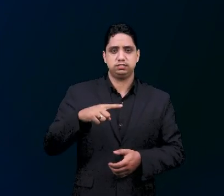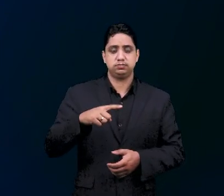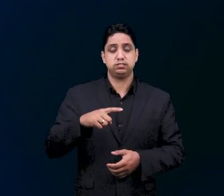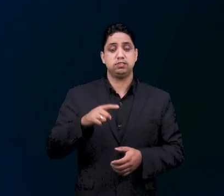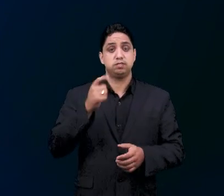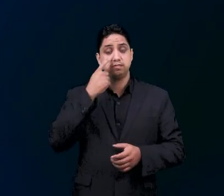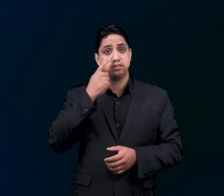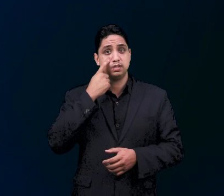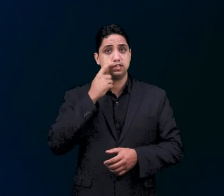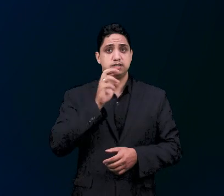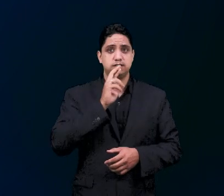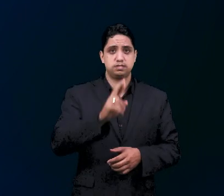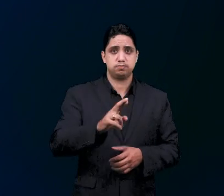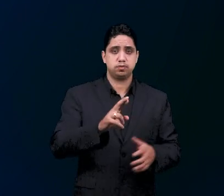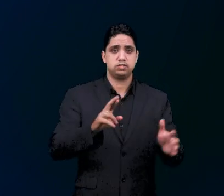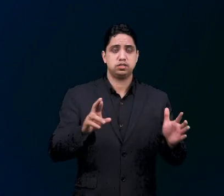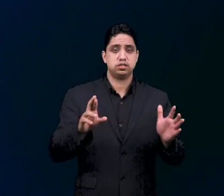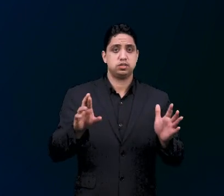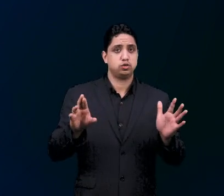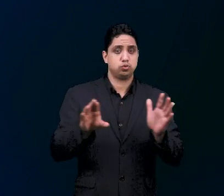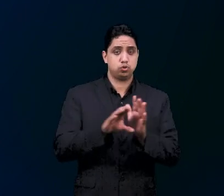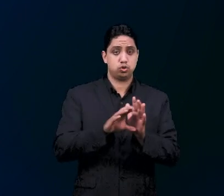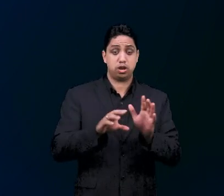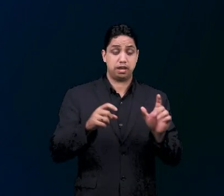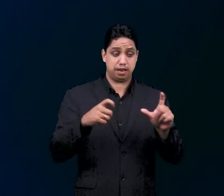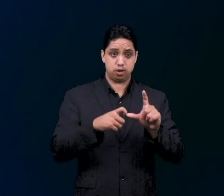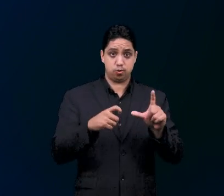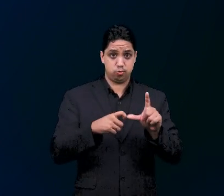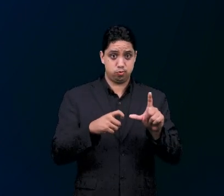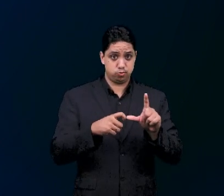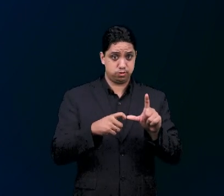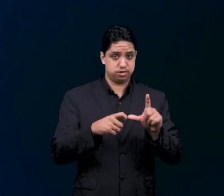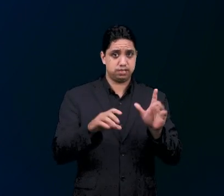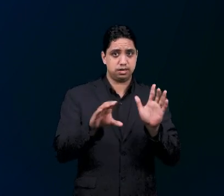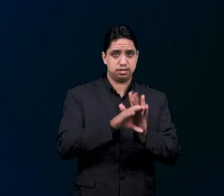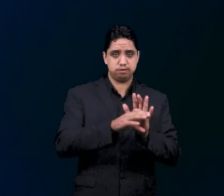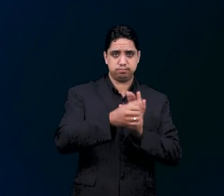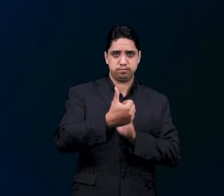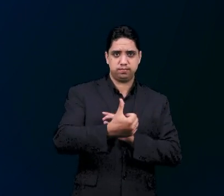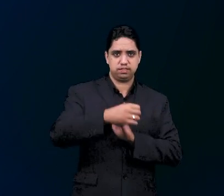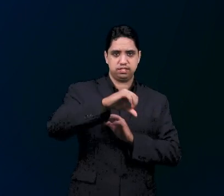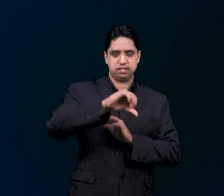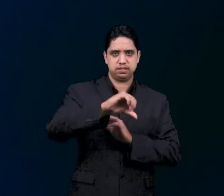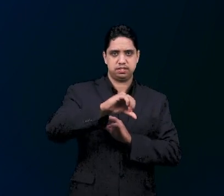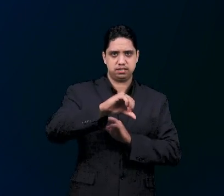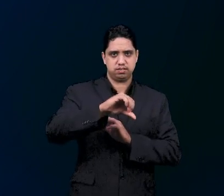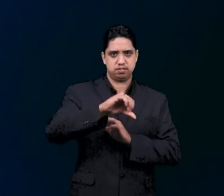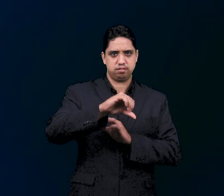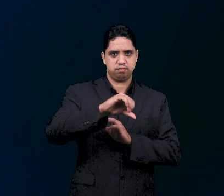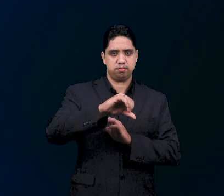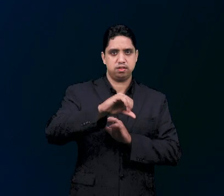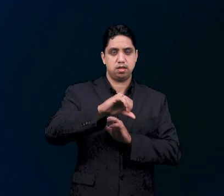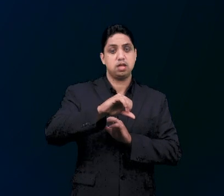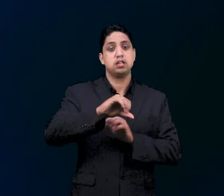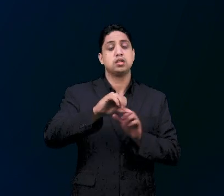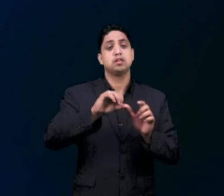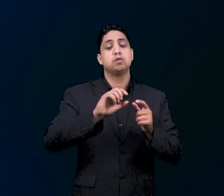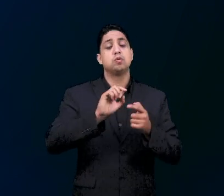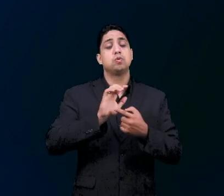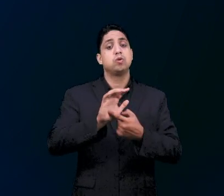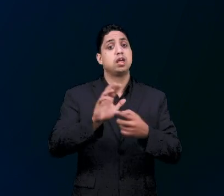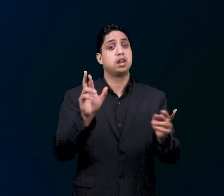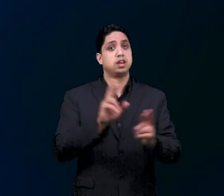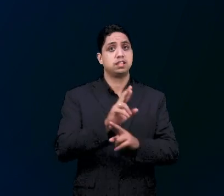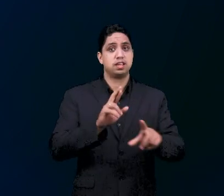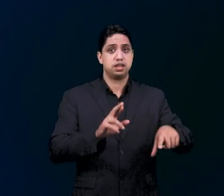Nous pouvons trouver la réponse dans le livre de Luc, chapitre 19. Par rapport à l'élection, nous pouvons retrouver dans le verset